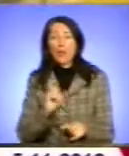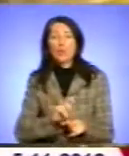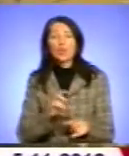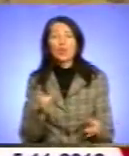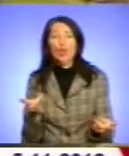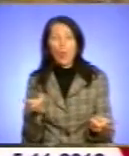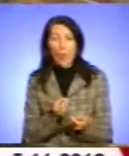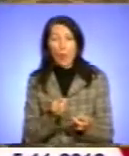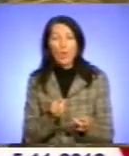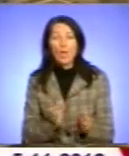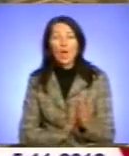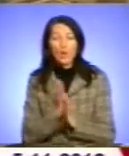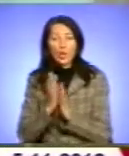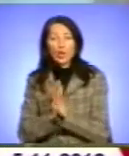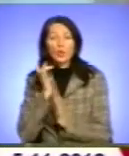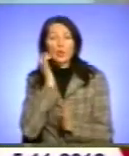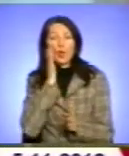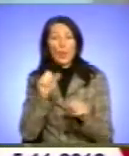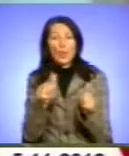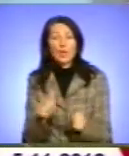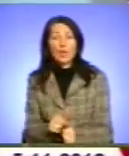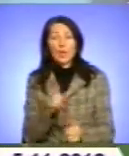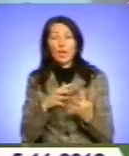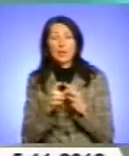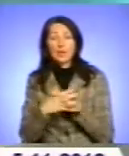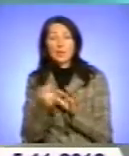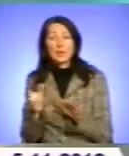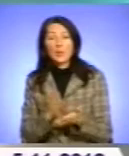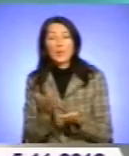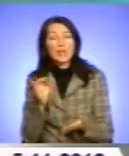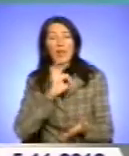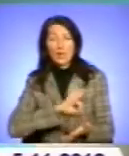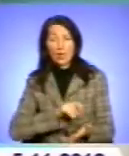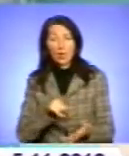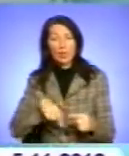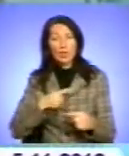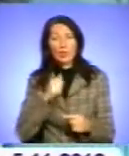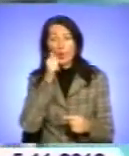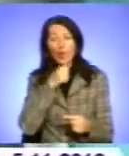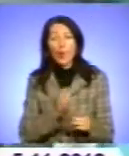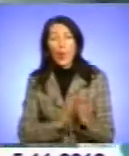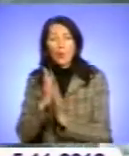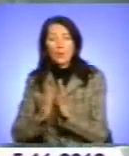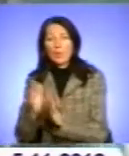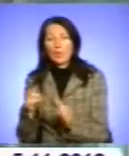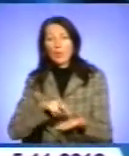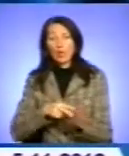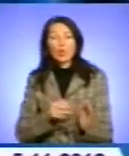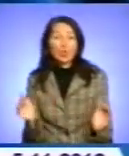Загалом вирощувати цукрові буряки аграріям стає невигідно, тому наступного року їх посіви на Тернопільщині планують